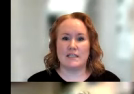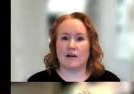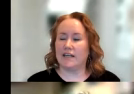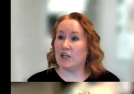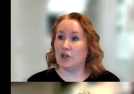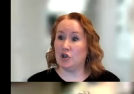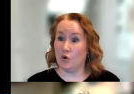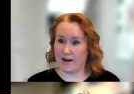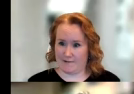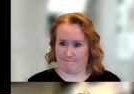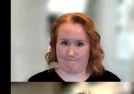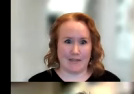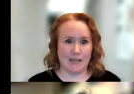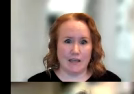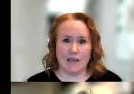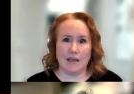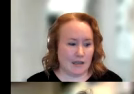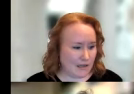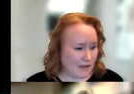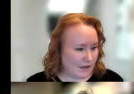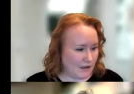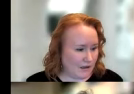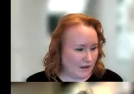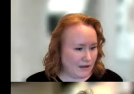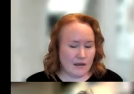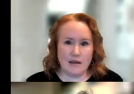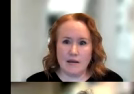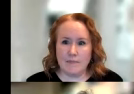bufdir.no/UU hvis dere ikke allerede gjør det.